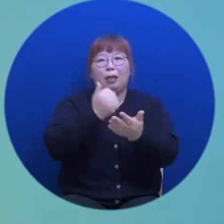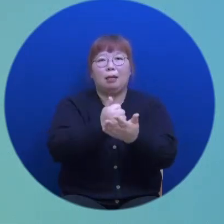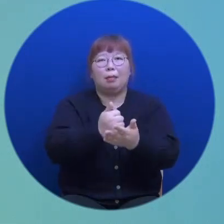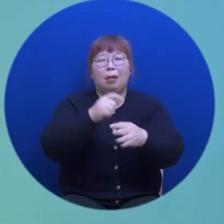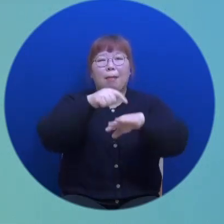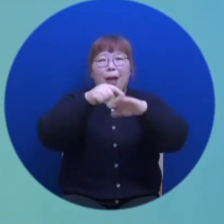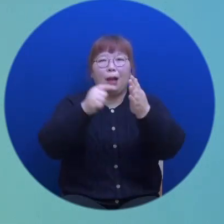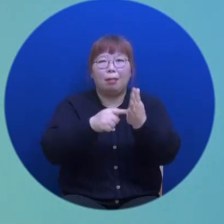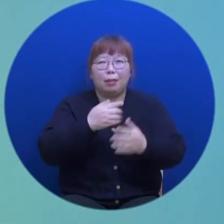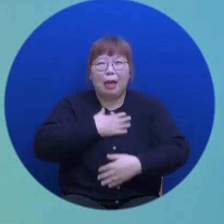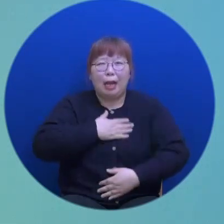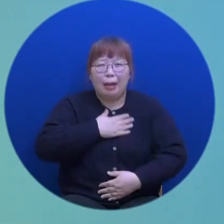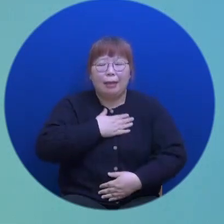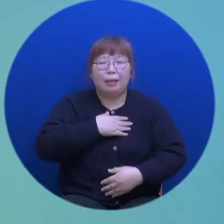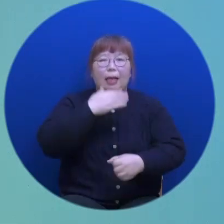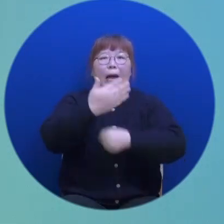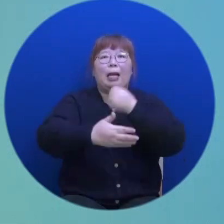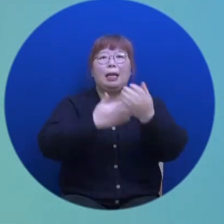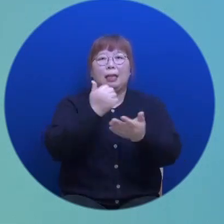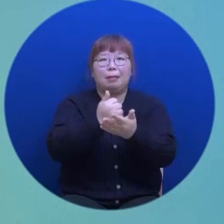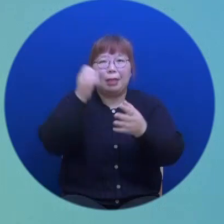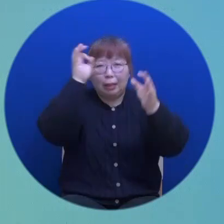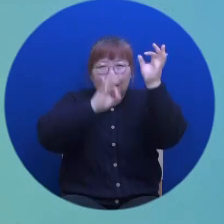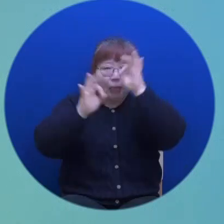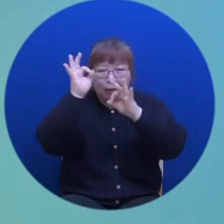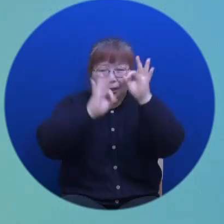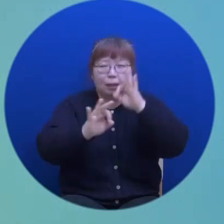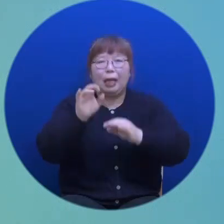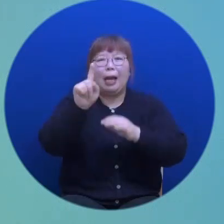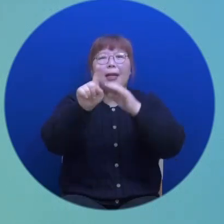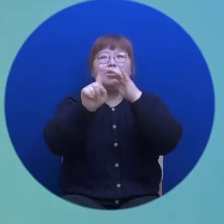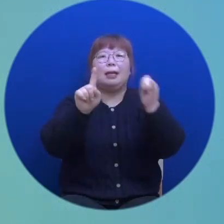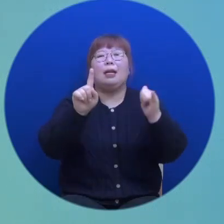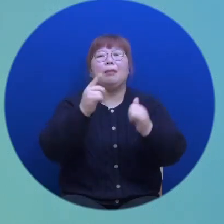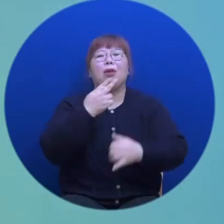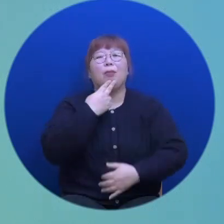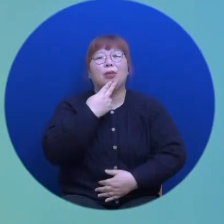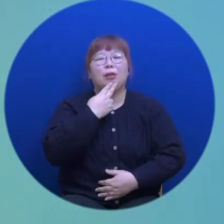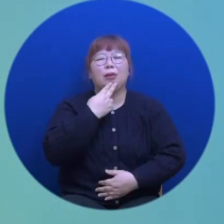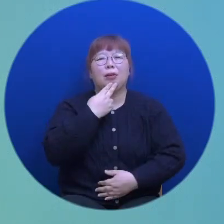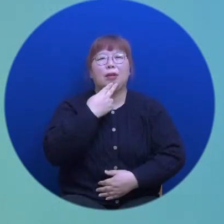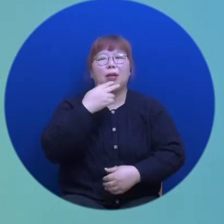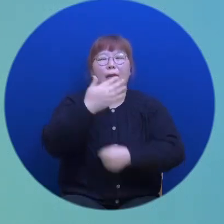아는, 하나님이 찾으시는 그 한 사람이 없어서 하나님께서